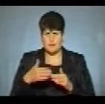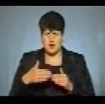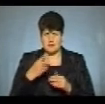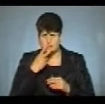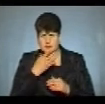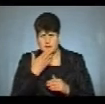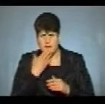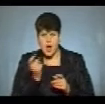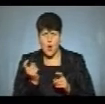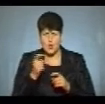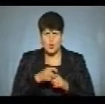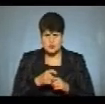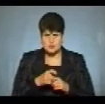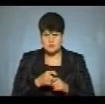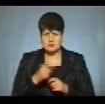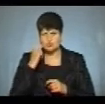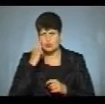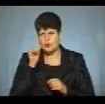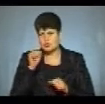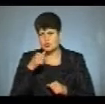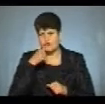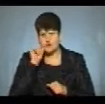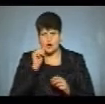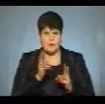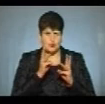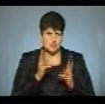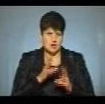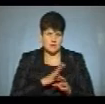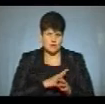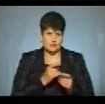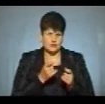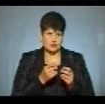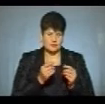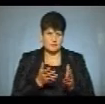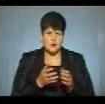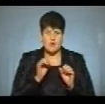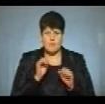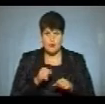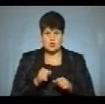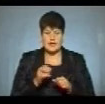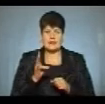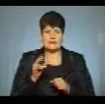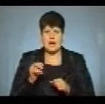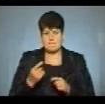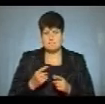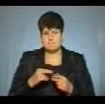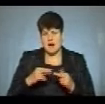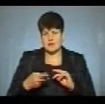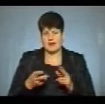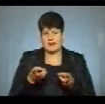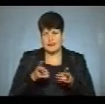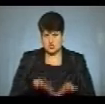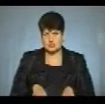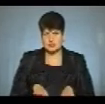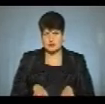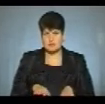кулатки. Думаю, може, де вчора пожарна була, бо воно тут трошки тліє. Ну, та й думаю, може, де напарник лише відкрито, хлопці за свою браму прикрили,